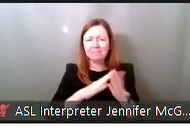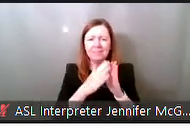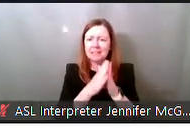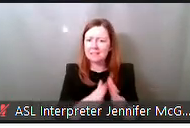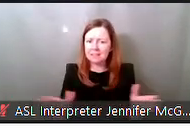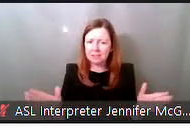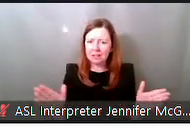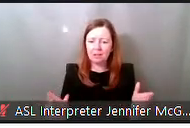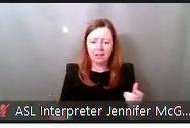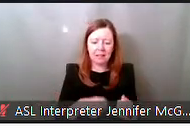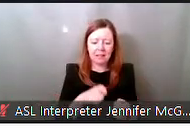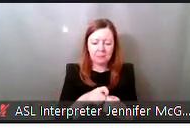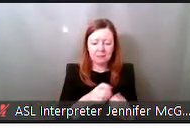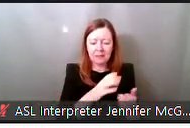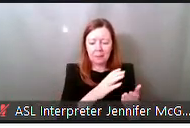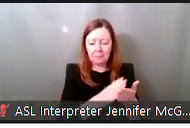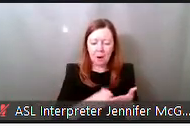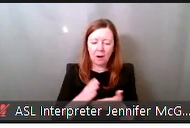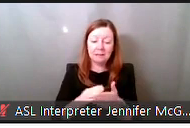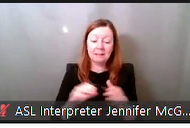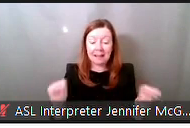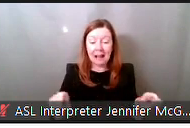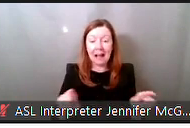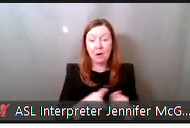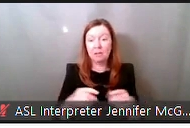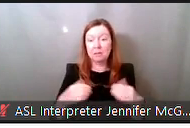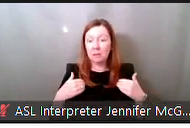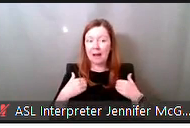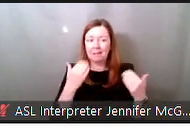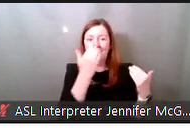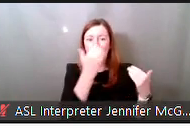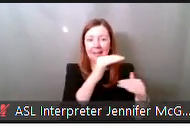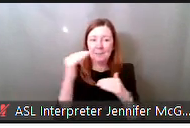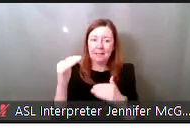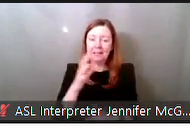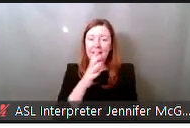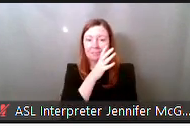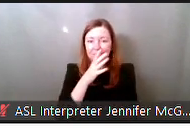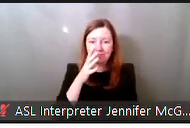城市在不断的在盖楼，不断的有一些